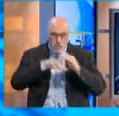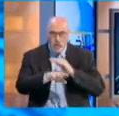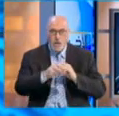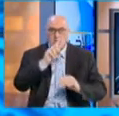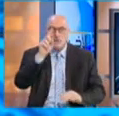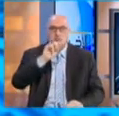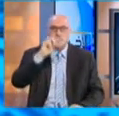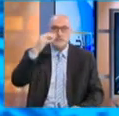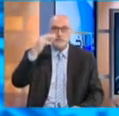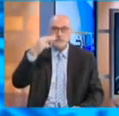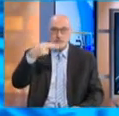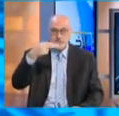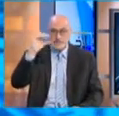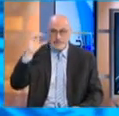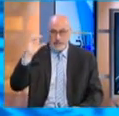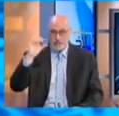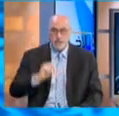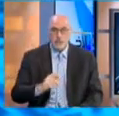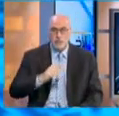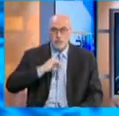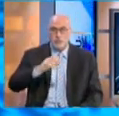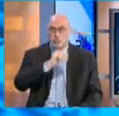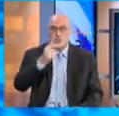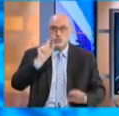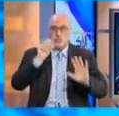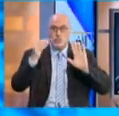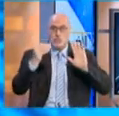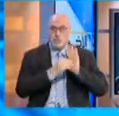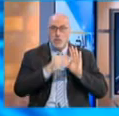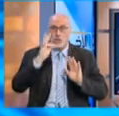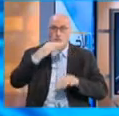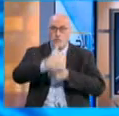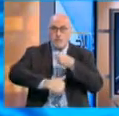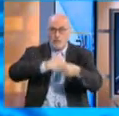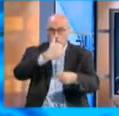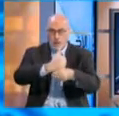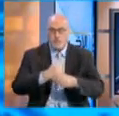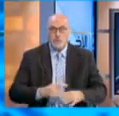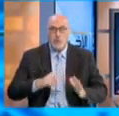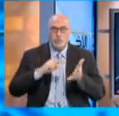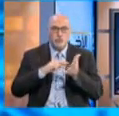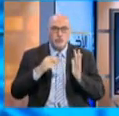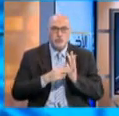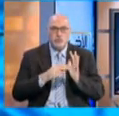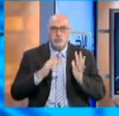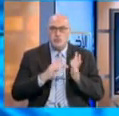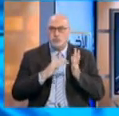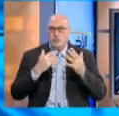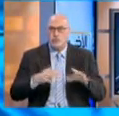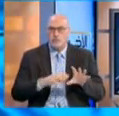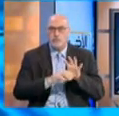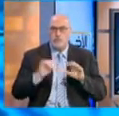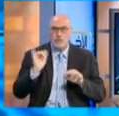الزنك بقدرة إنتاج 170 ألف طن سنويا. المشروع الذي تشرف عليه